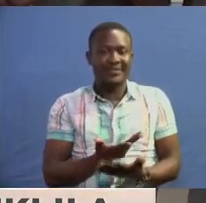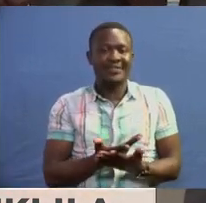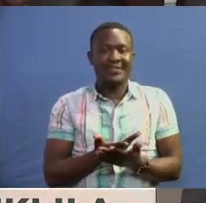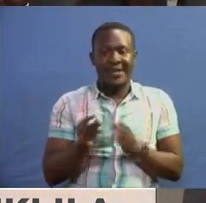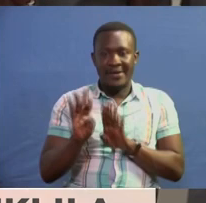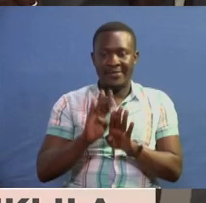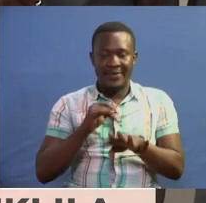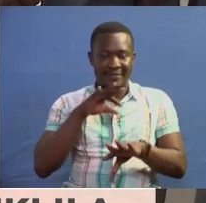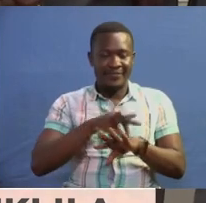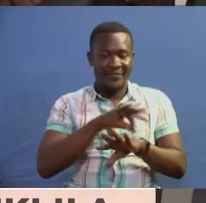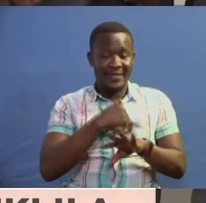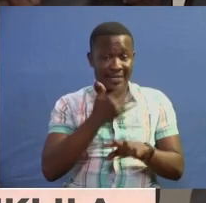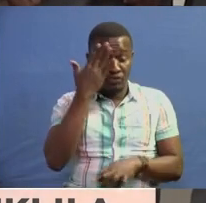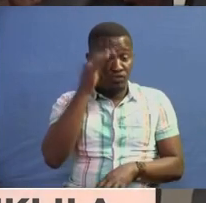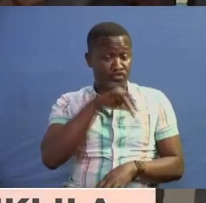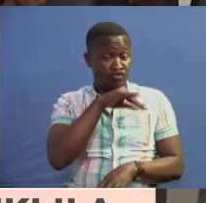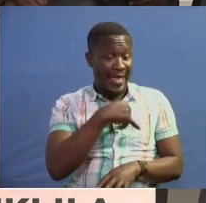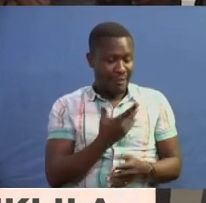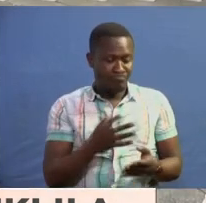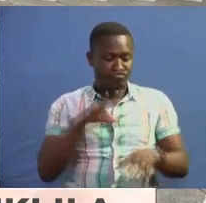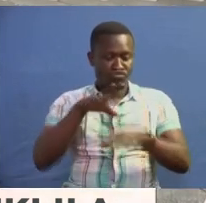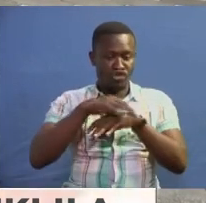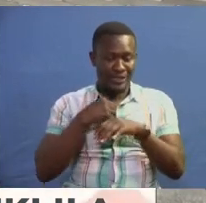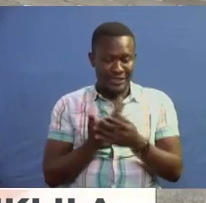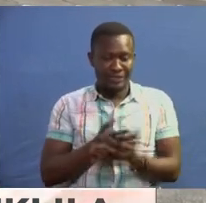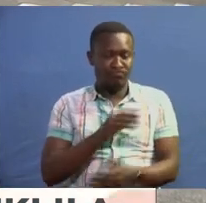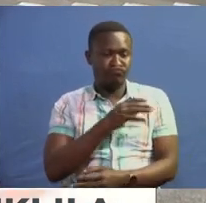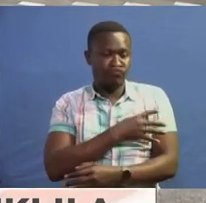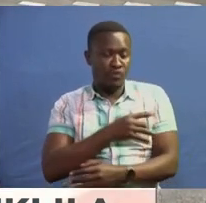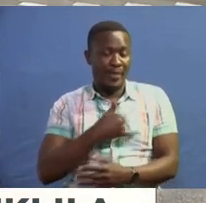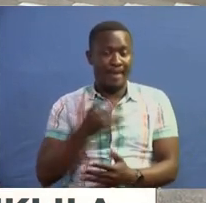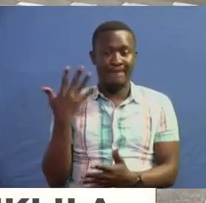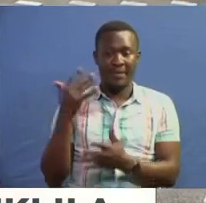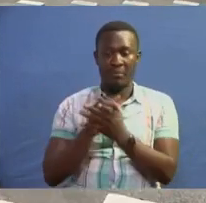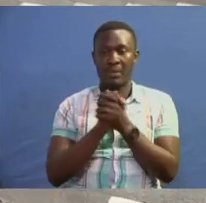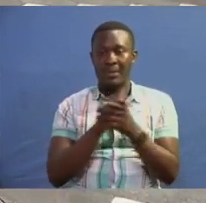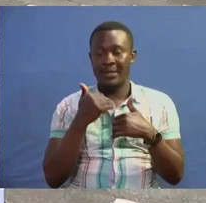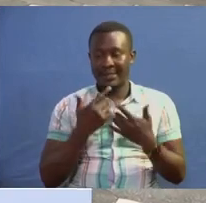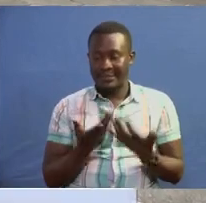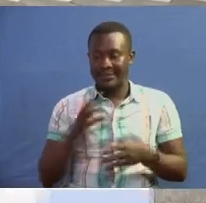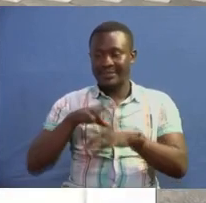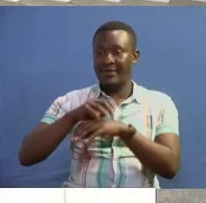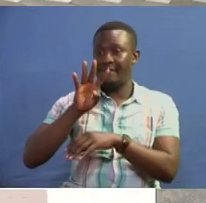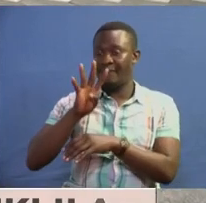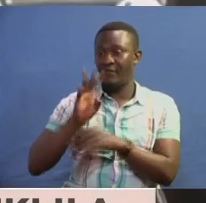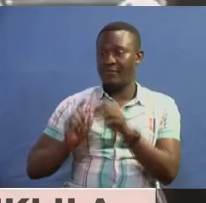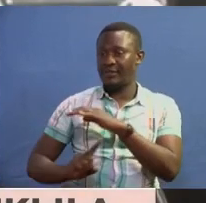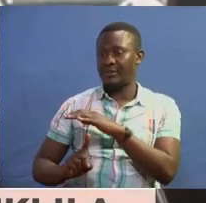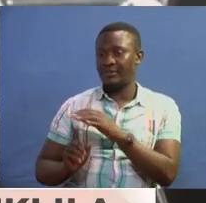ngozi. Awamu hii Raila alizoa hata mamlaka zaidi kuliko ansheki za hapo awali kwa kuwai nafasi nne za